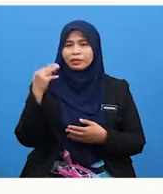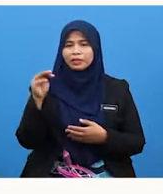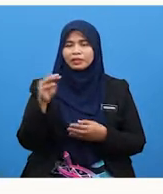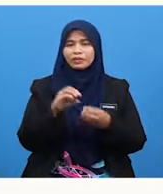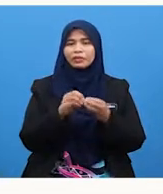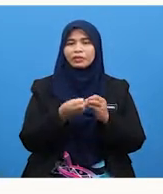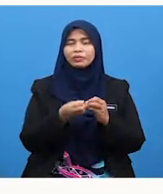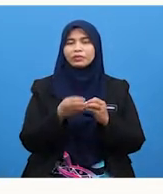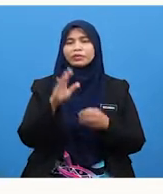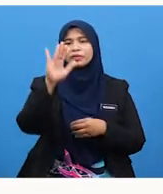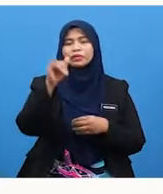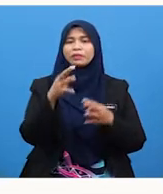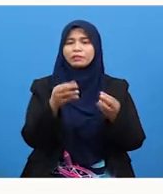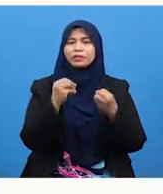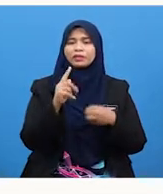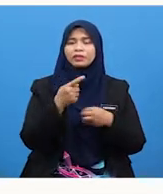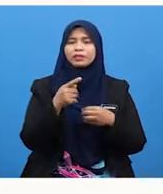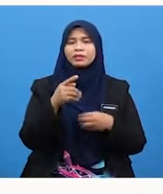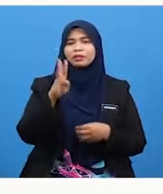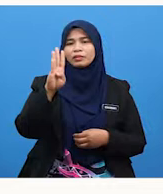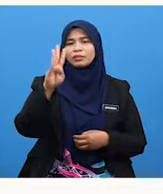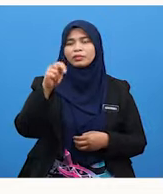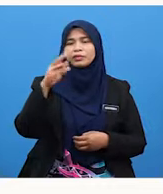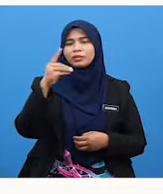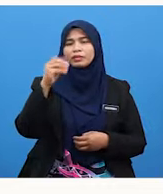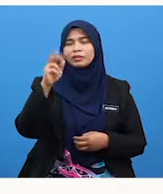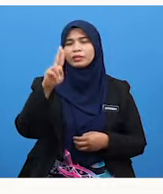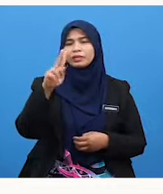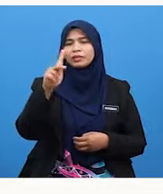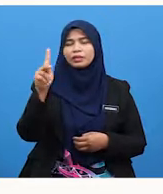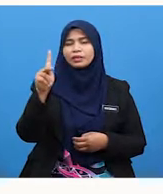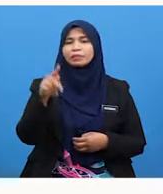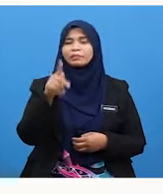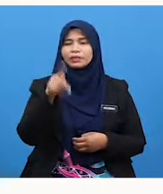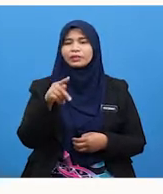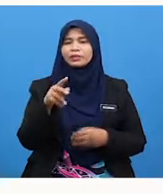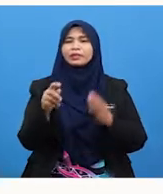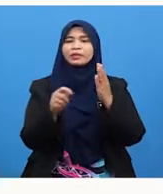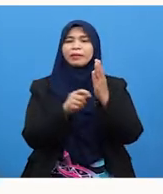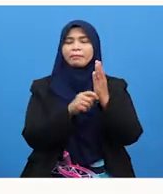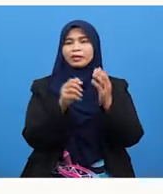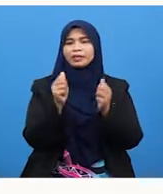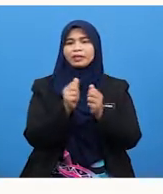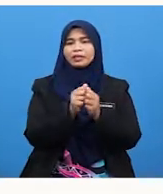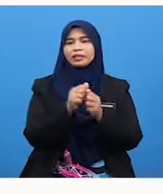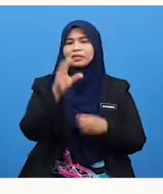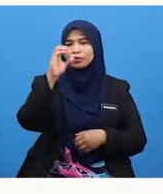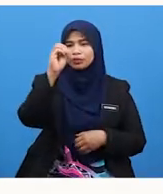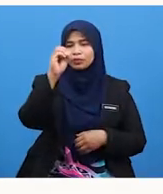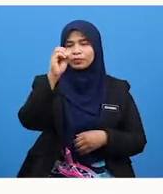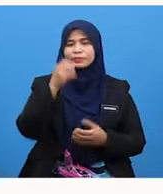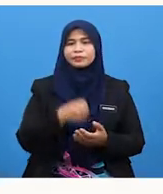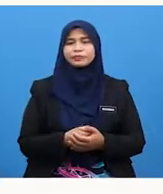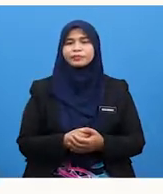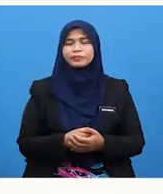Maka nombor yang hendak dibundarkan iaitu digit 8 perlu ditambah dengan digit sifar.